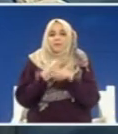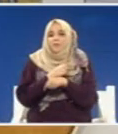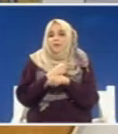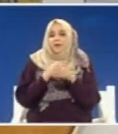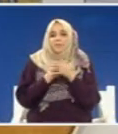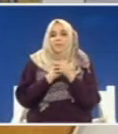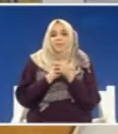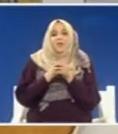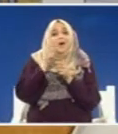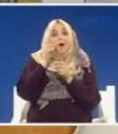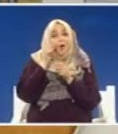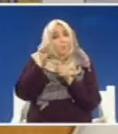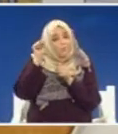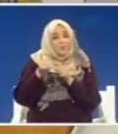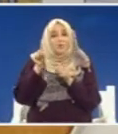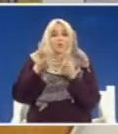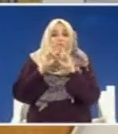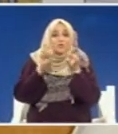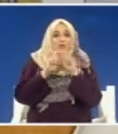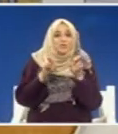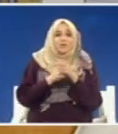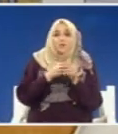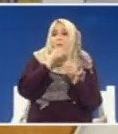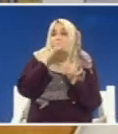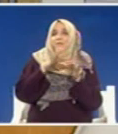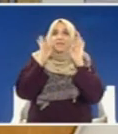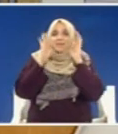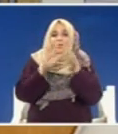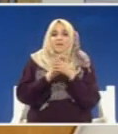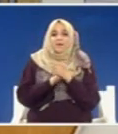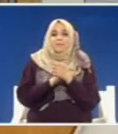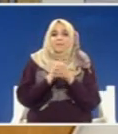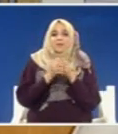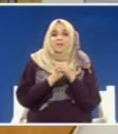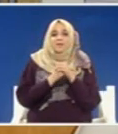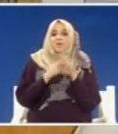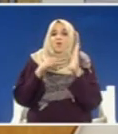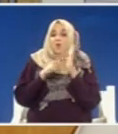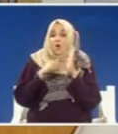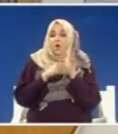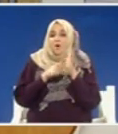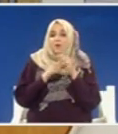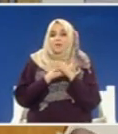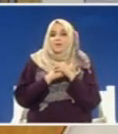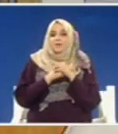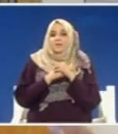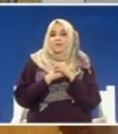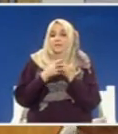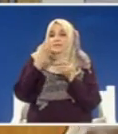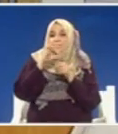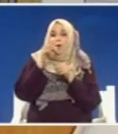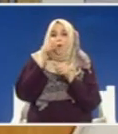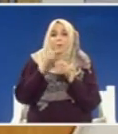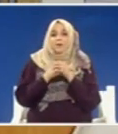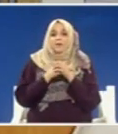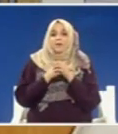الذين مكلفوا بالبحث. سيدنا رسول الله صلى الله عليه وسلم لما وجه الخطاب إلى الرجال